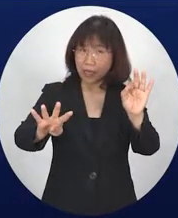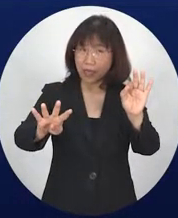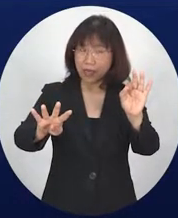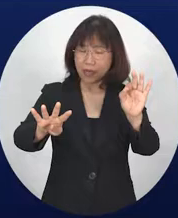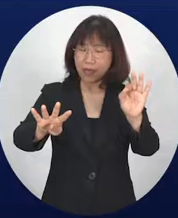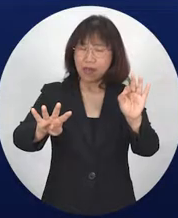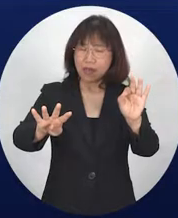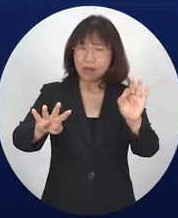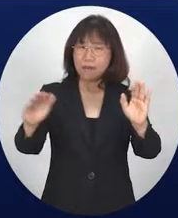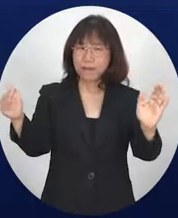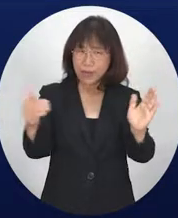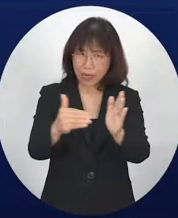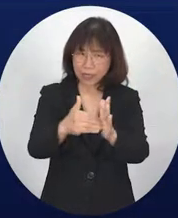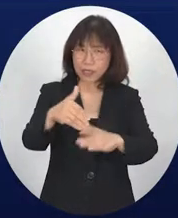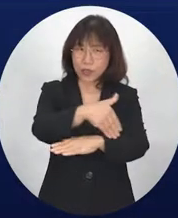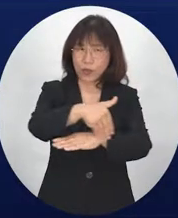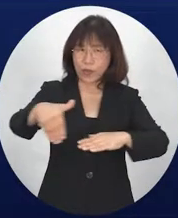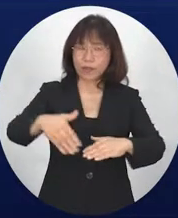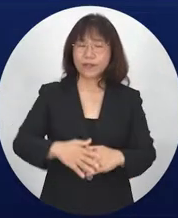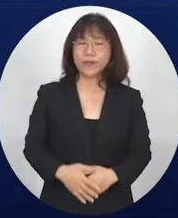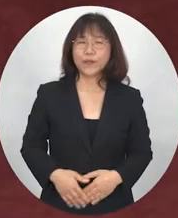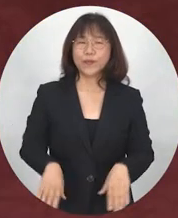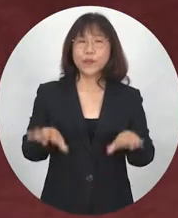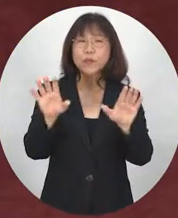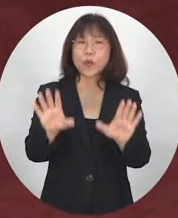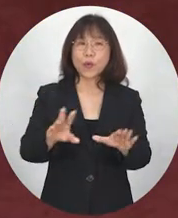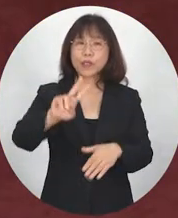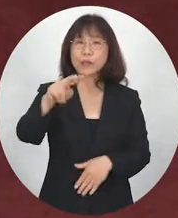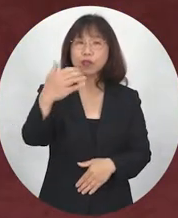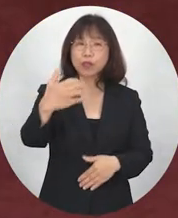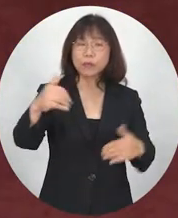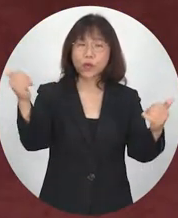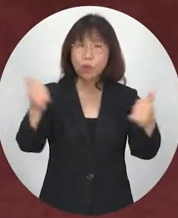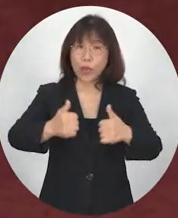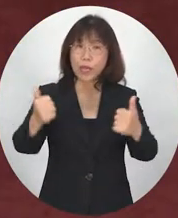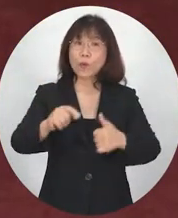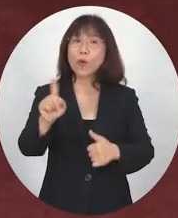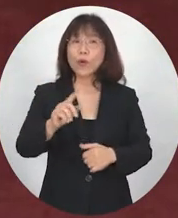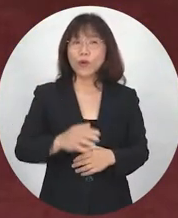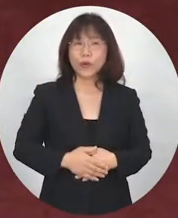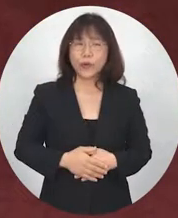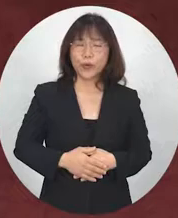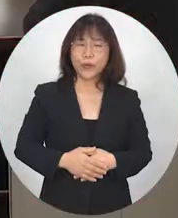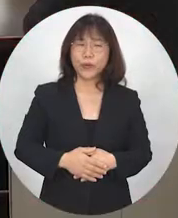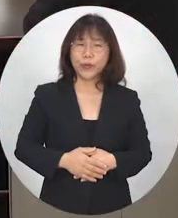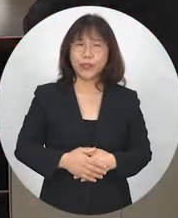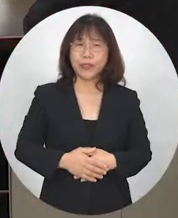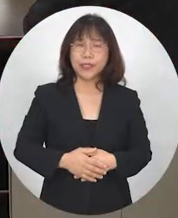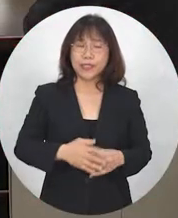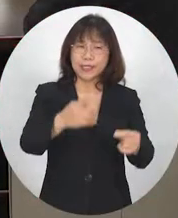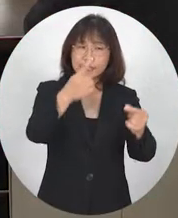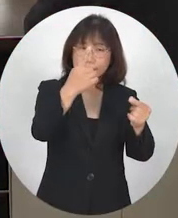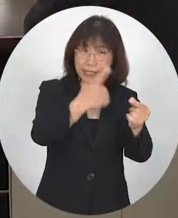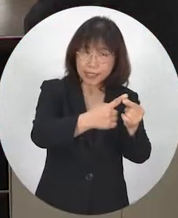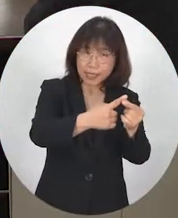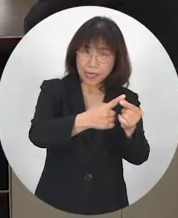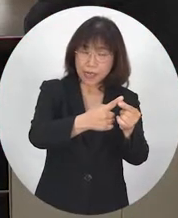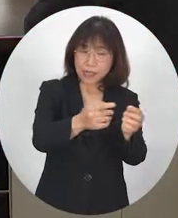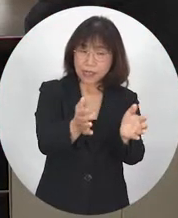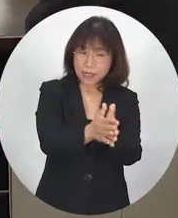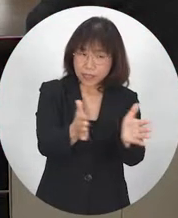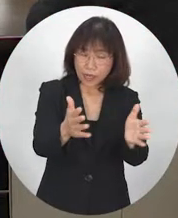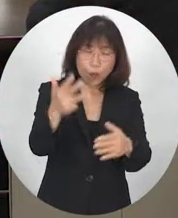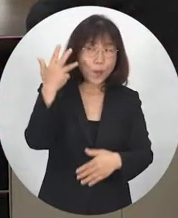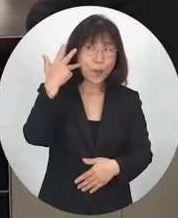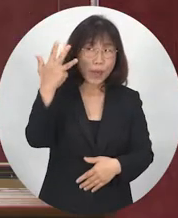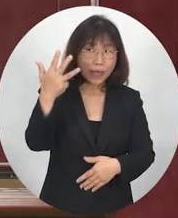4차 본회의로 폐회할 예정입니다. 이번 제291회 임시회는 지난 14일 제1차 본회의를